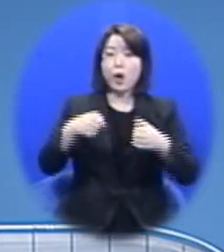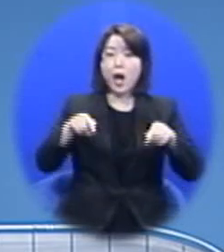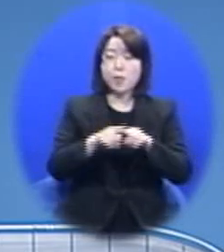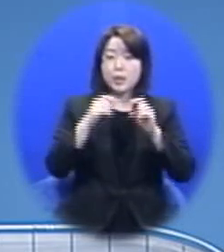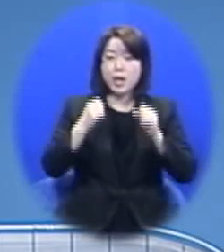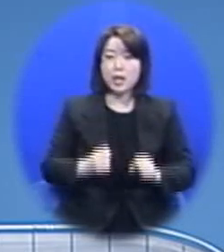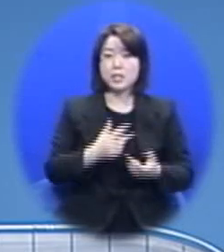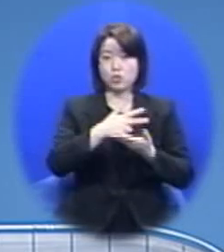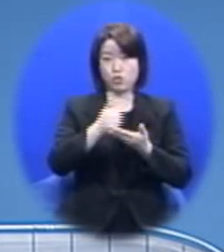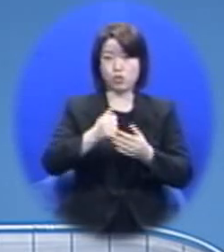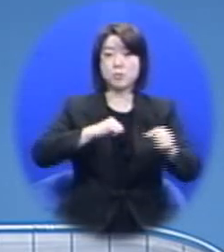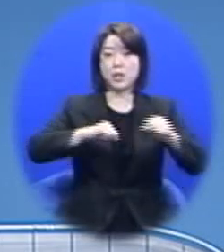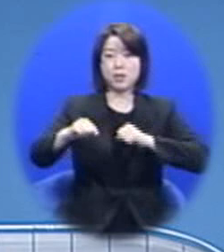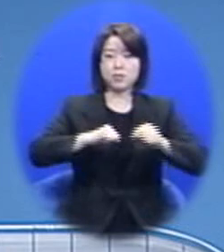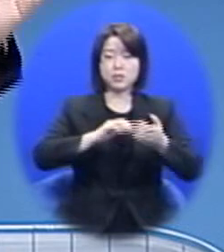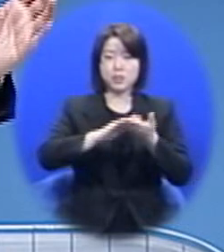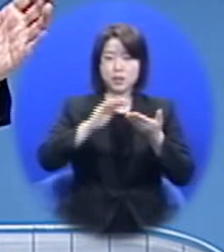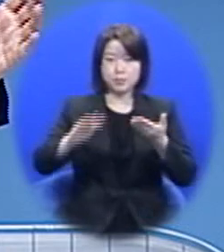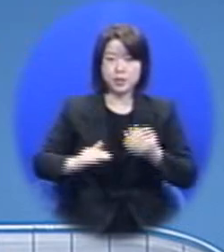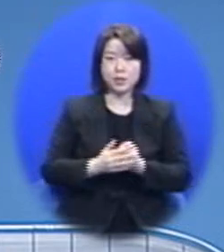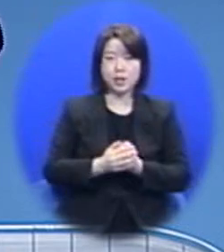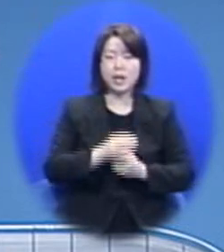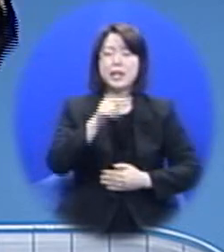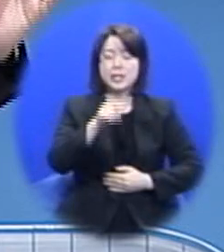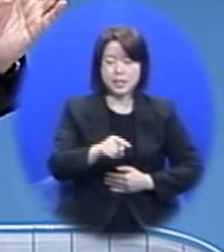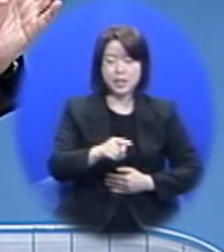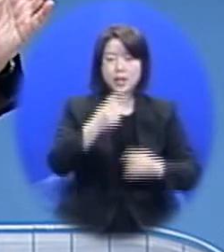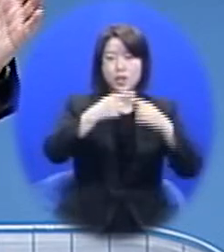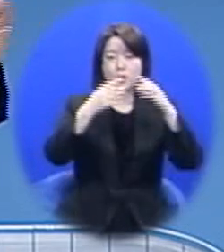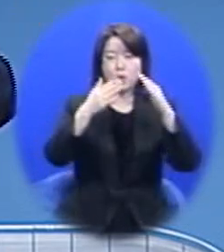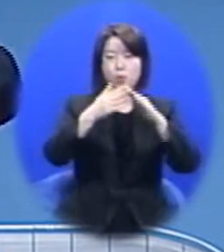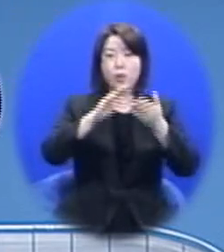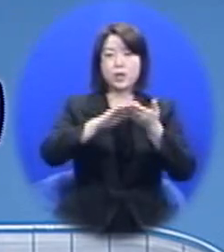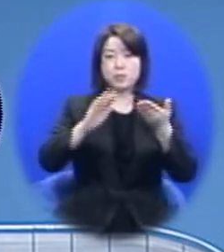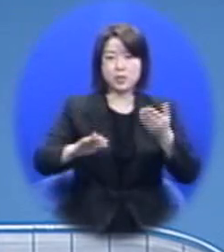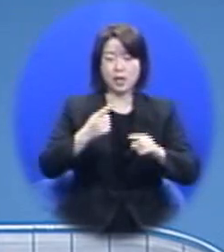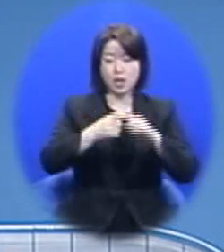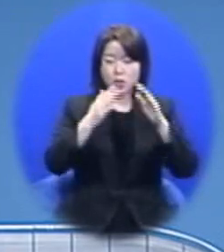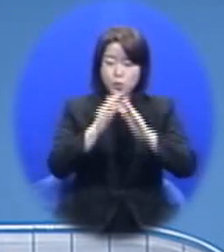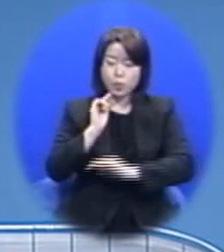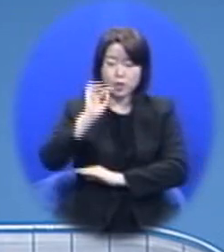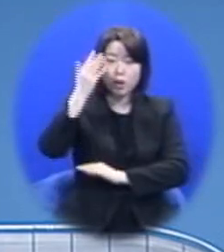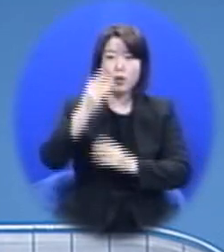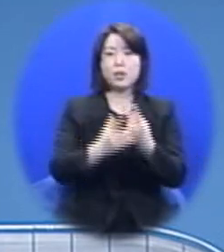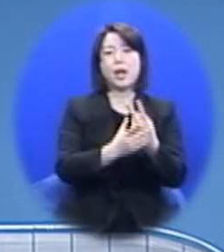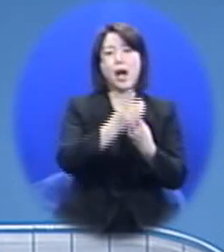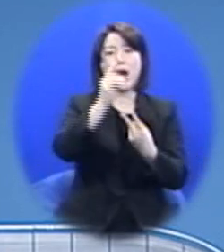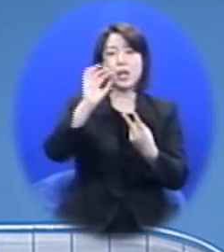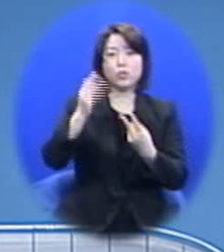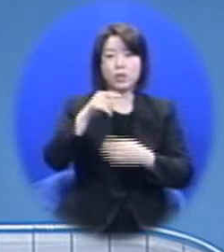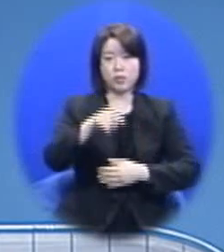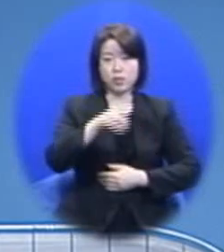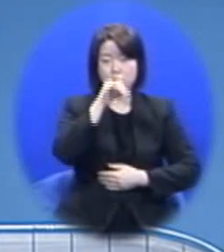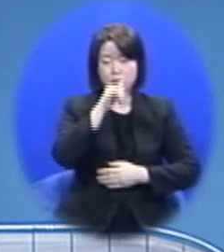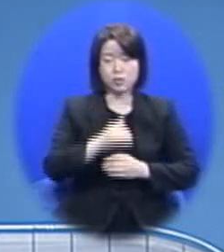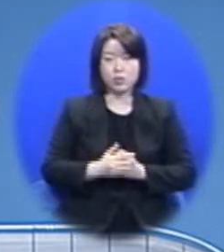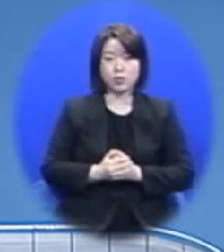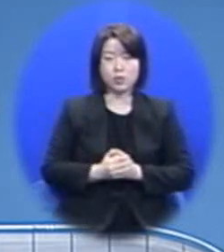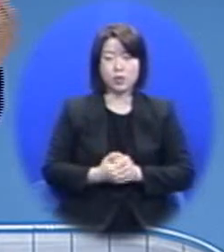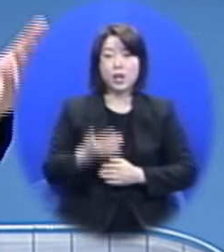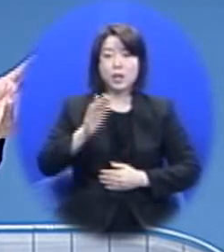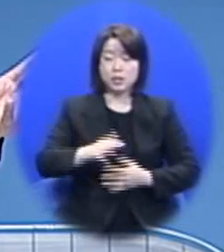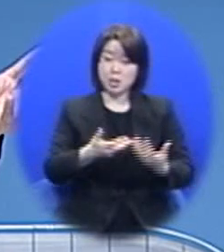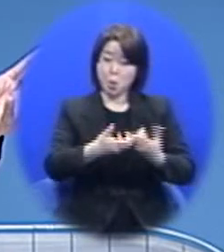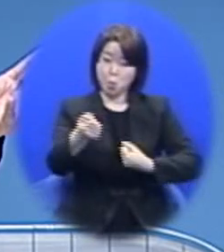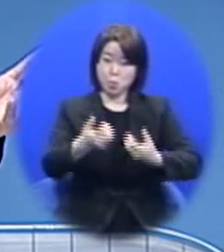역사입니다. 이것이 교회예요. 교회의 영광은요, 하나됨에 있습니다. 그런데